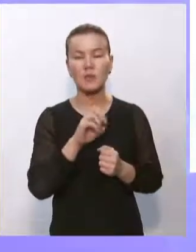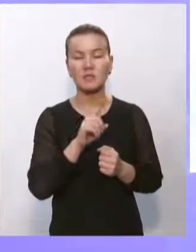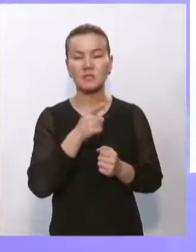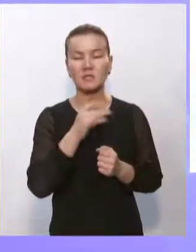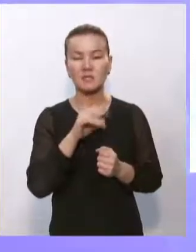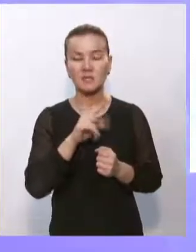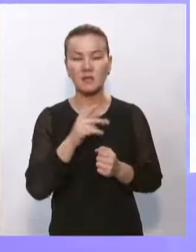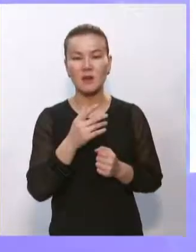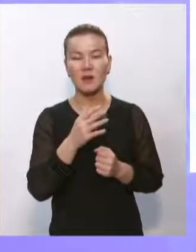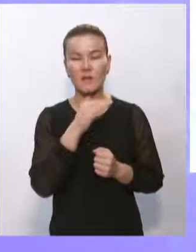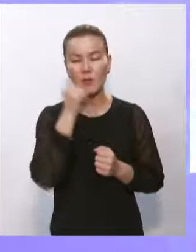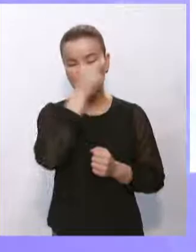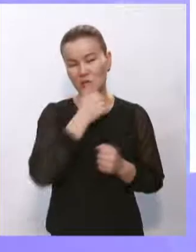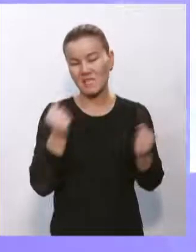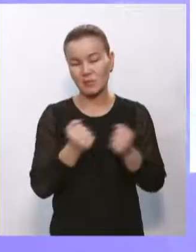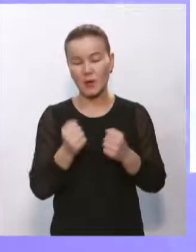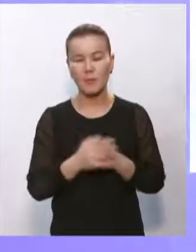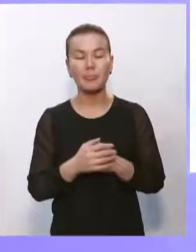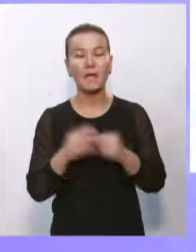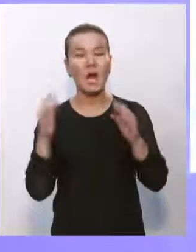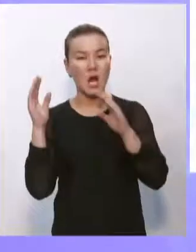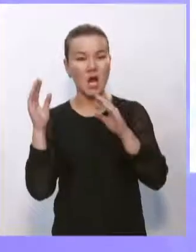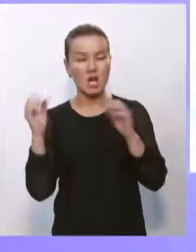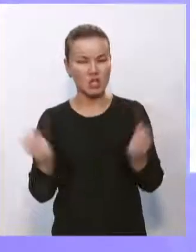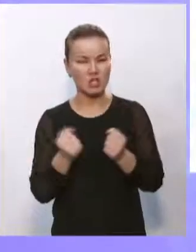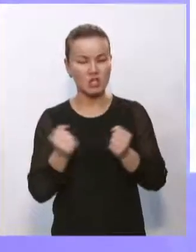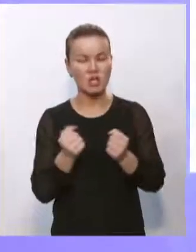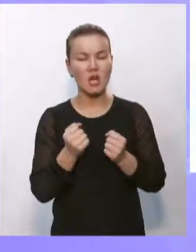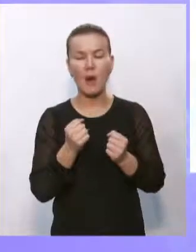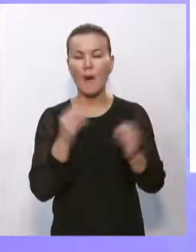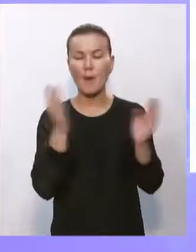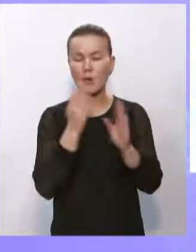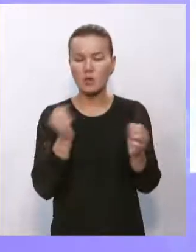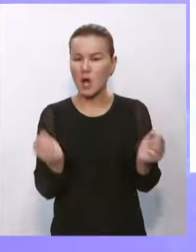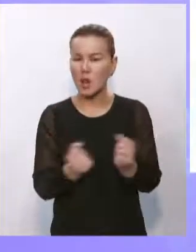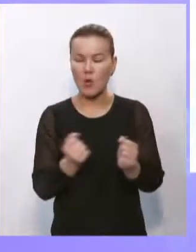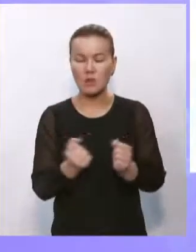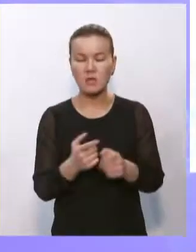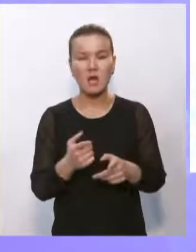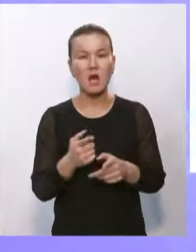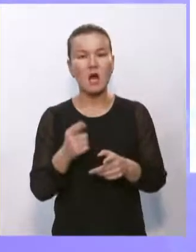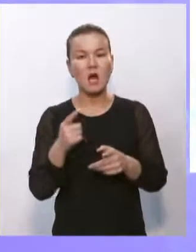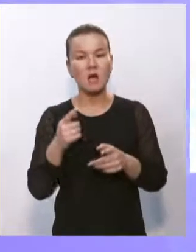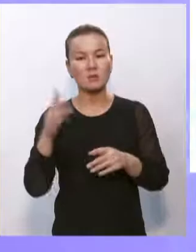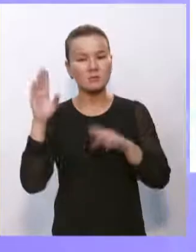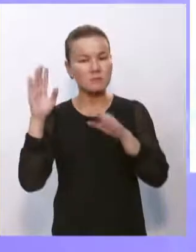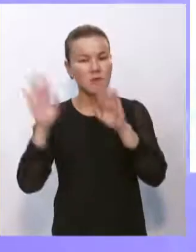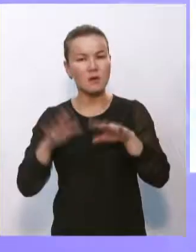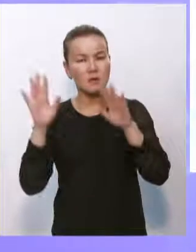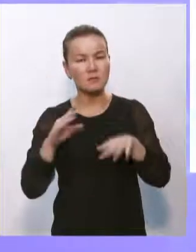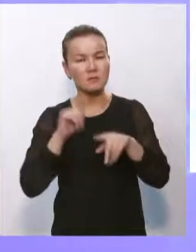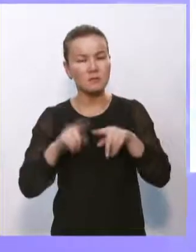Кышында аба ырайы суук болот. Кар тез-тез жаайт. Үйлөр, бактар ак